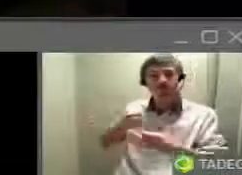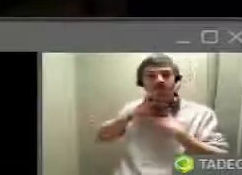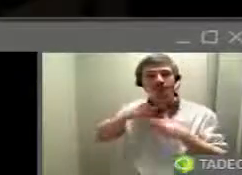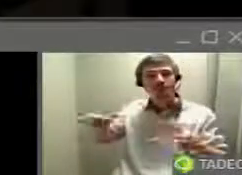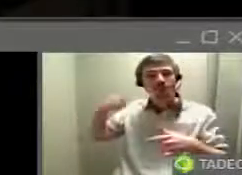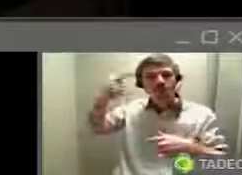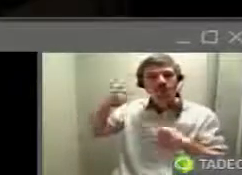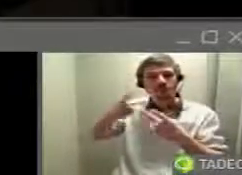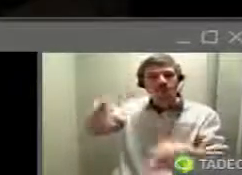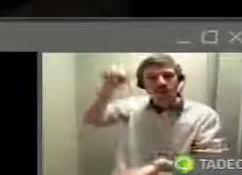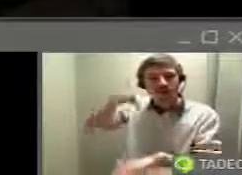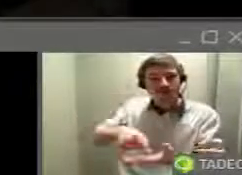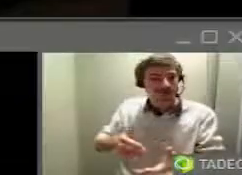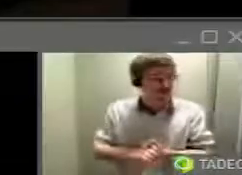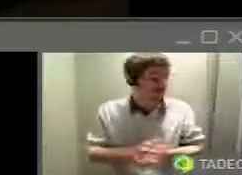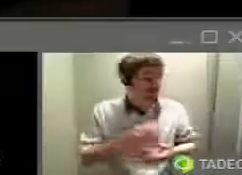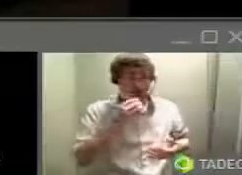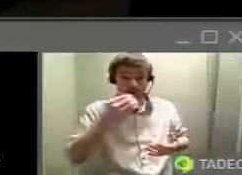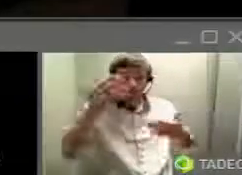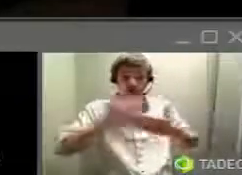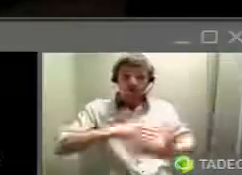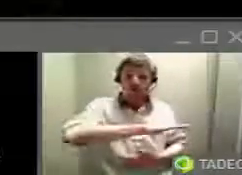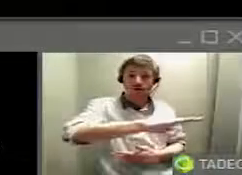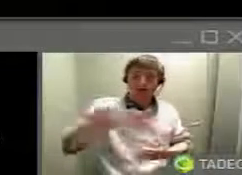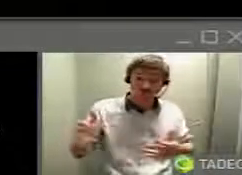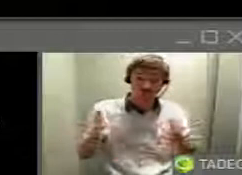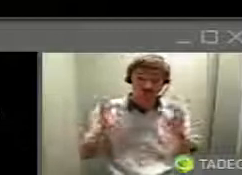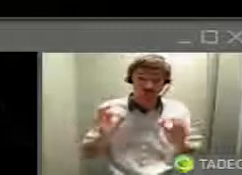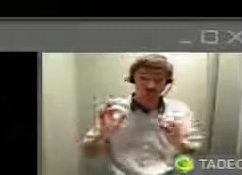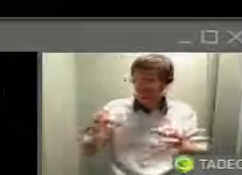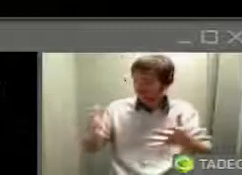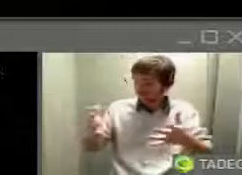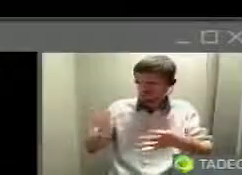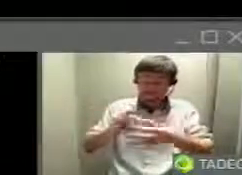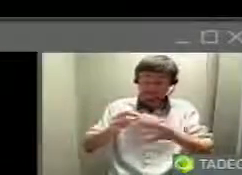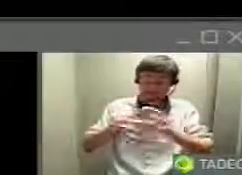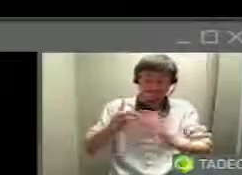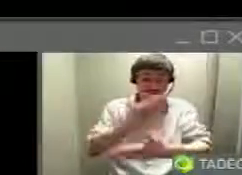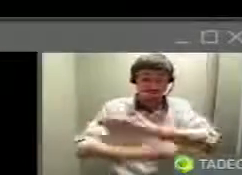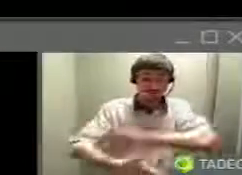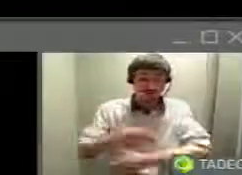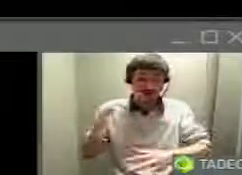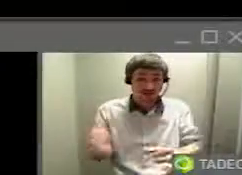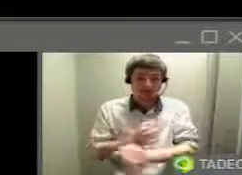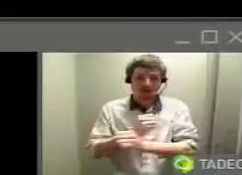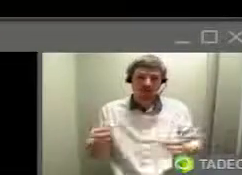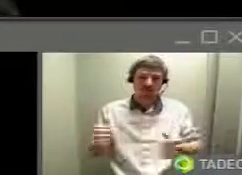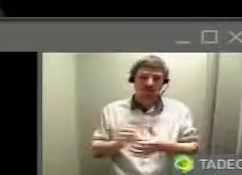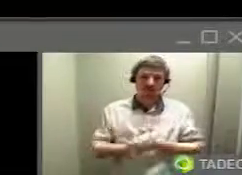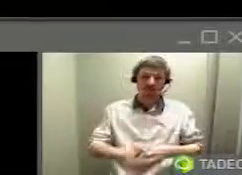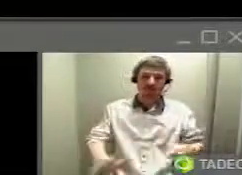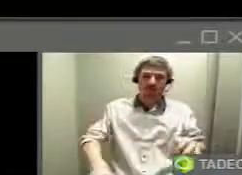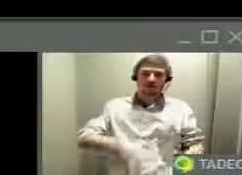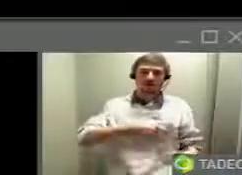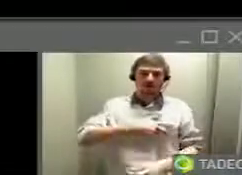tous. C'est vrai qu'on a vécu des Jeux paralympiques formidables. On a eu pour la première fois une exposition qui était à la mesure